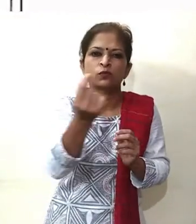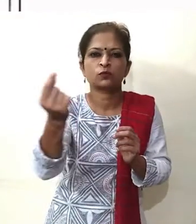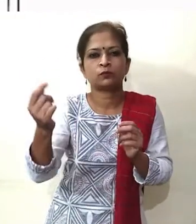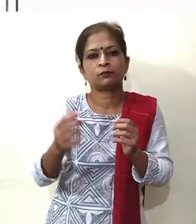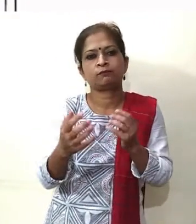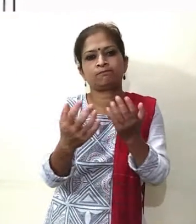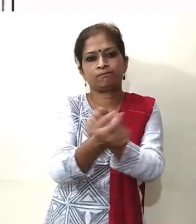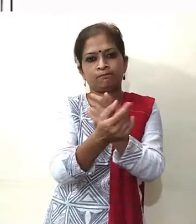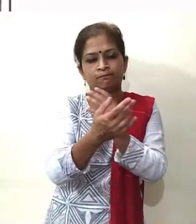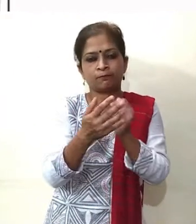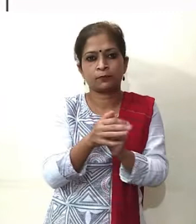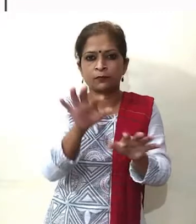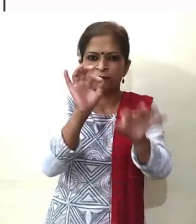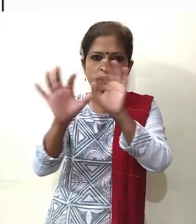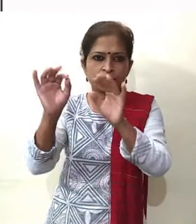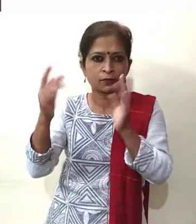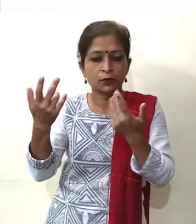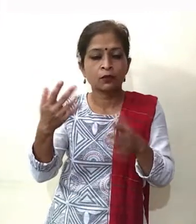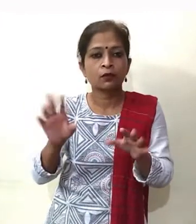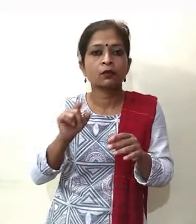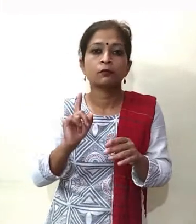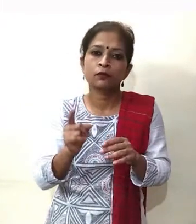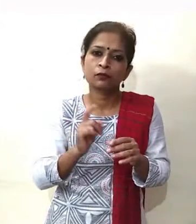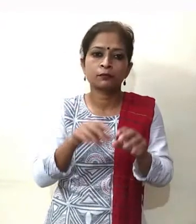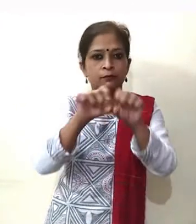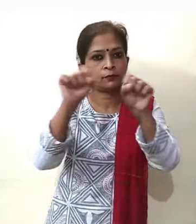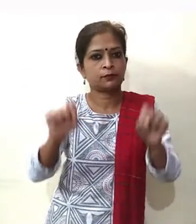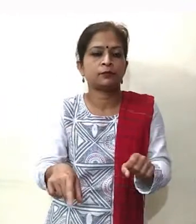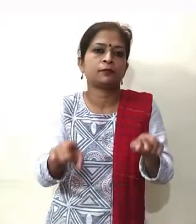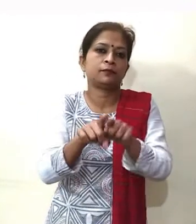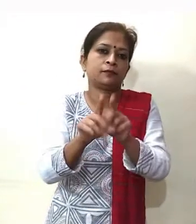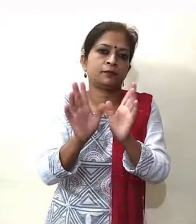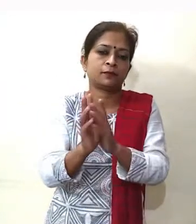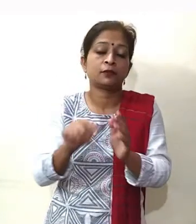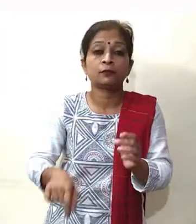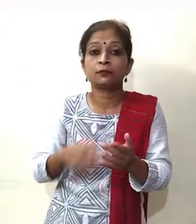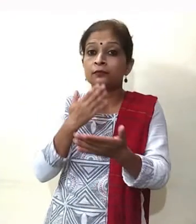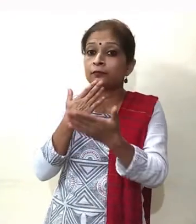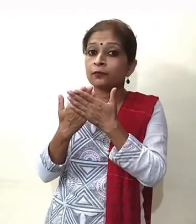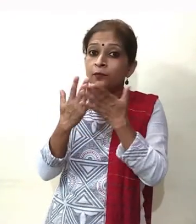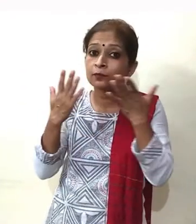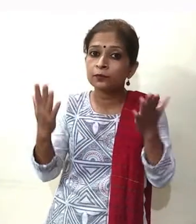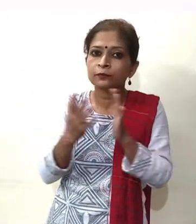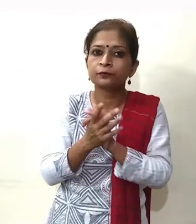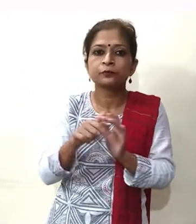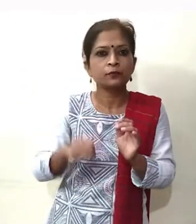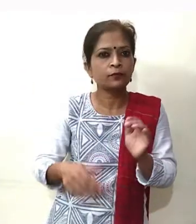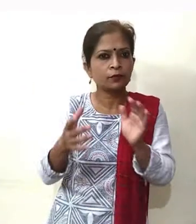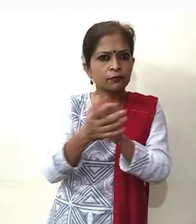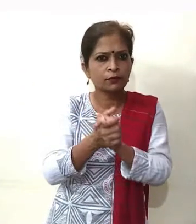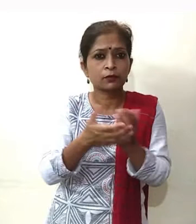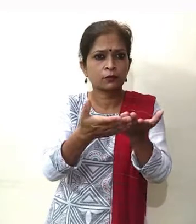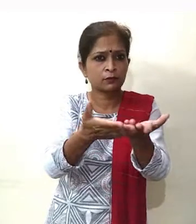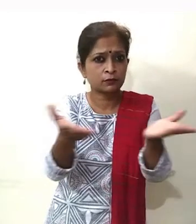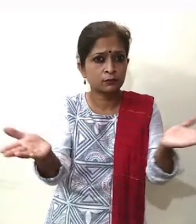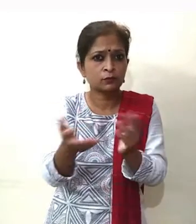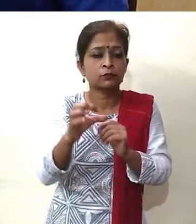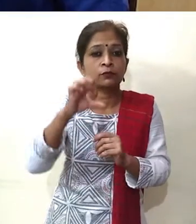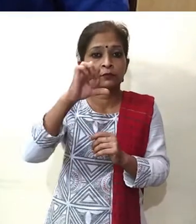उसमें से ले लिए गए हैं, लेकिन ढांचा वही होगा, स्वर पहले व्यंजन बाद में। जी सर, बहुत बहुत धन्यवाद सर। दोस्तों, अभी आप सुन रहे